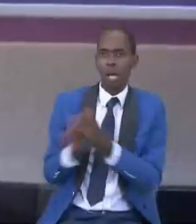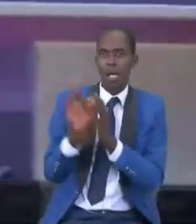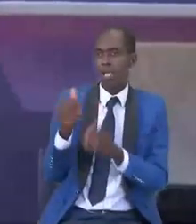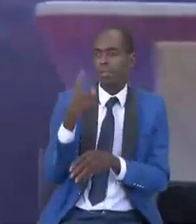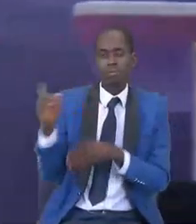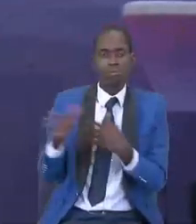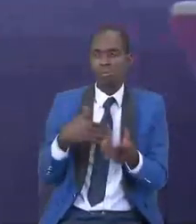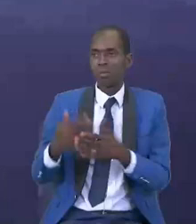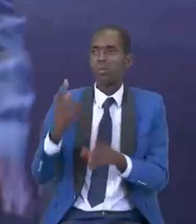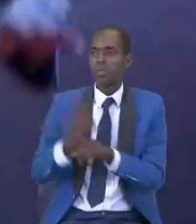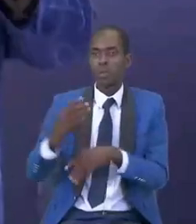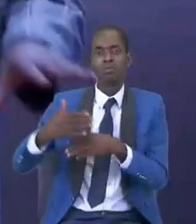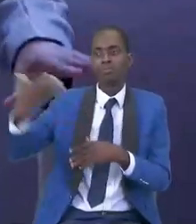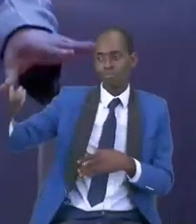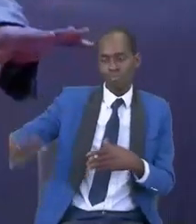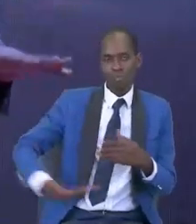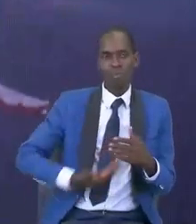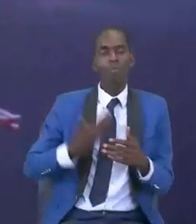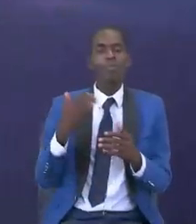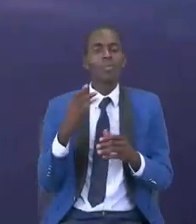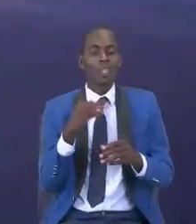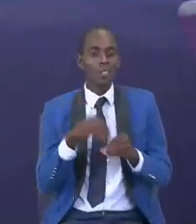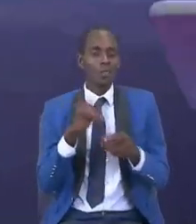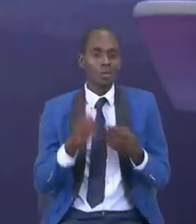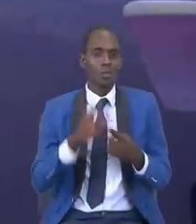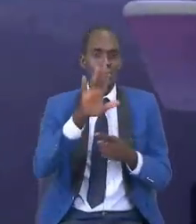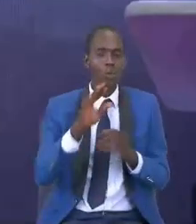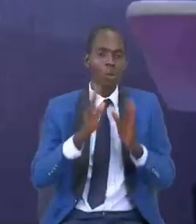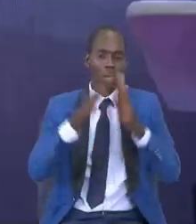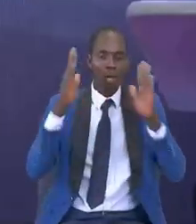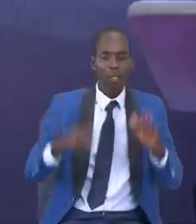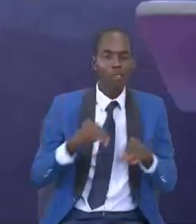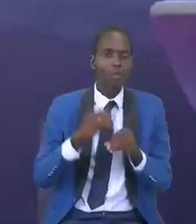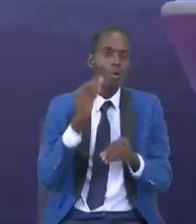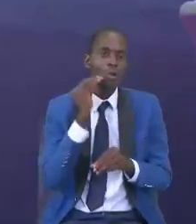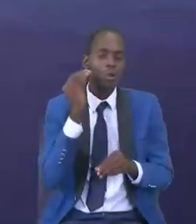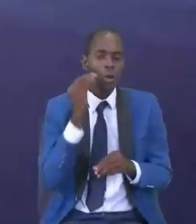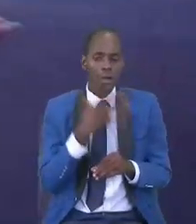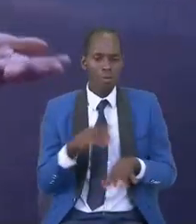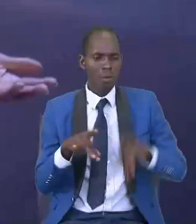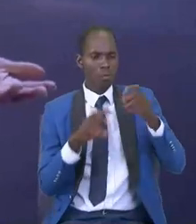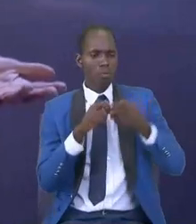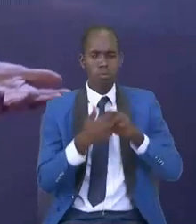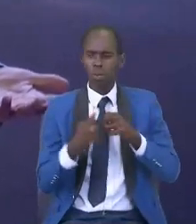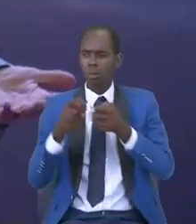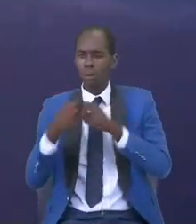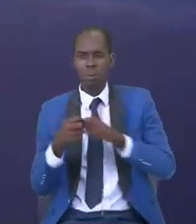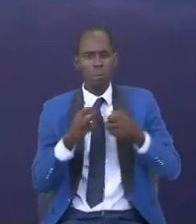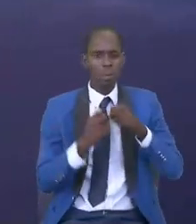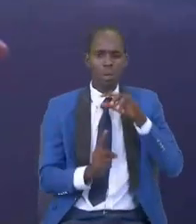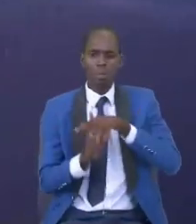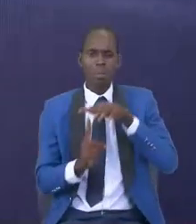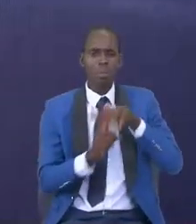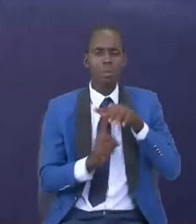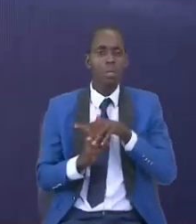de questions. Et maintenant, oh, comme ce journal charnel est venu dans ton avis et tu découvres problème par-ci,